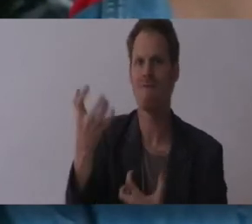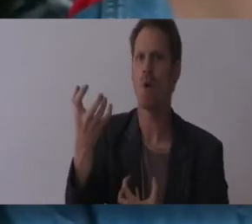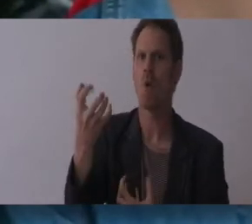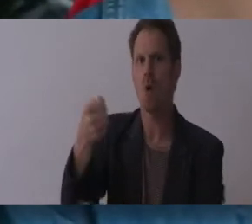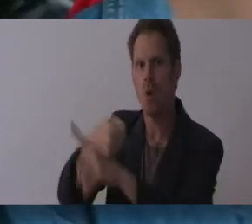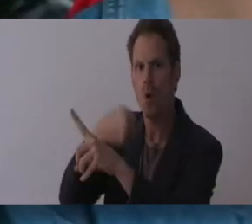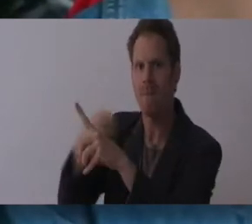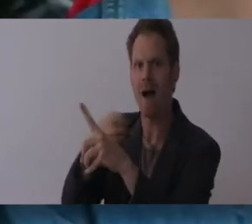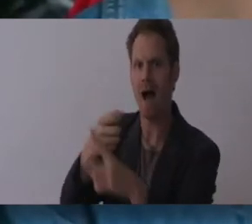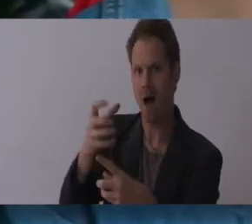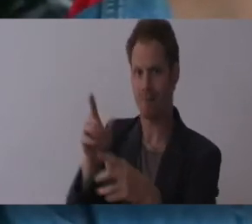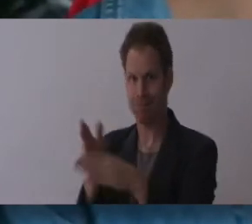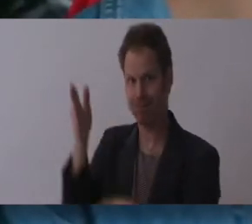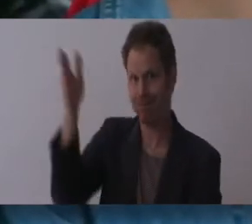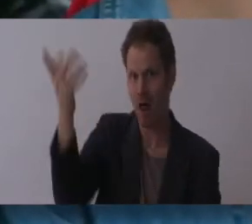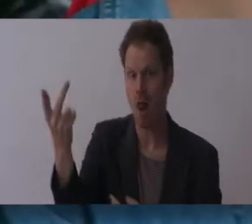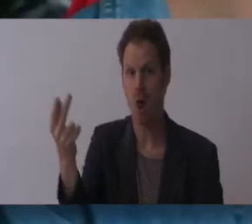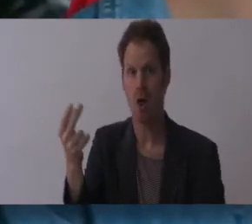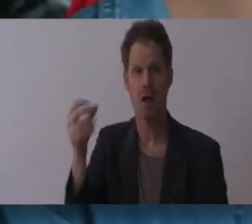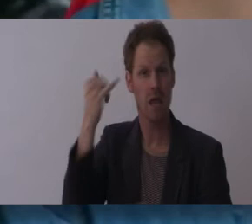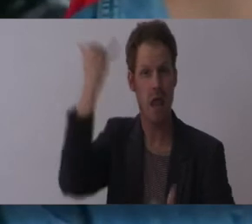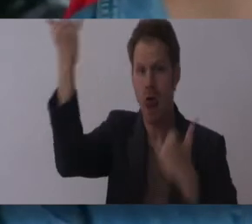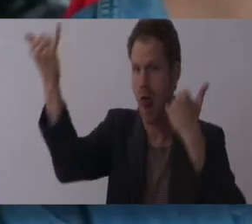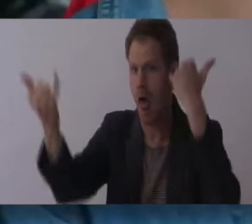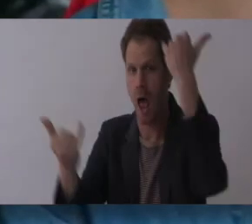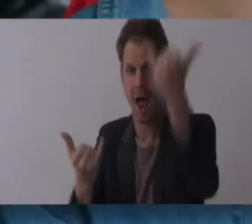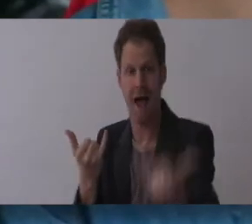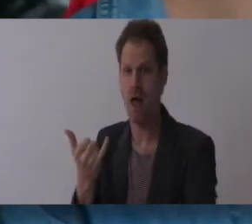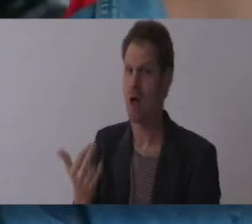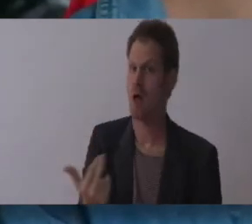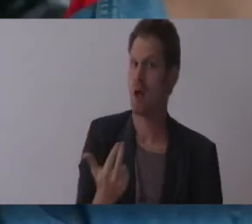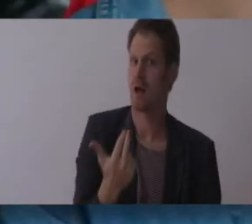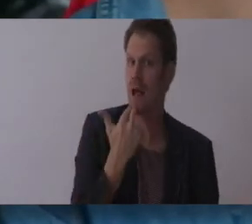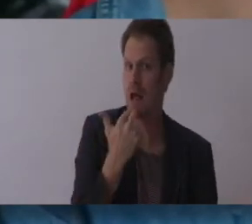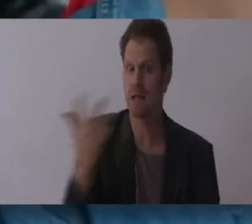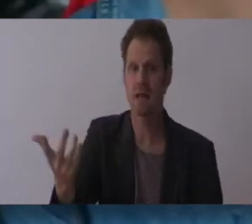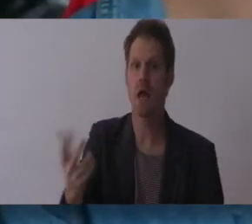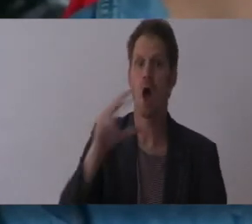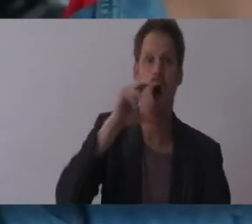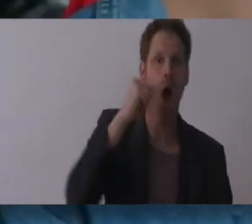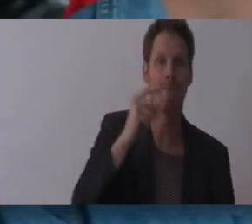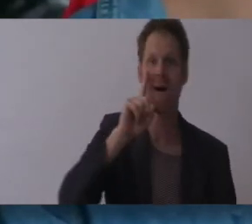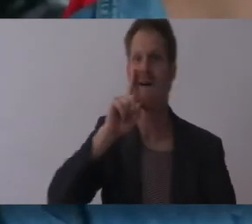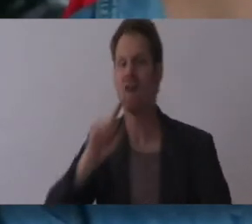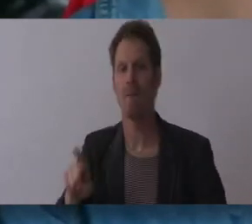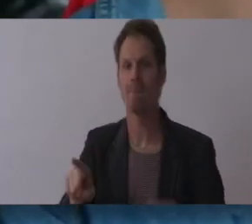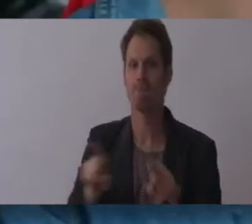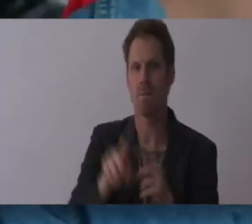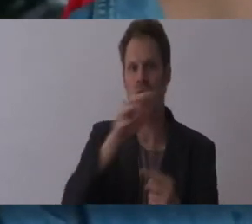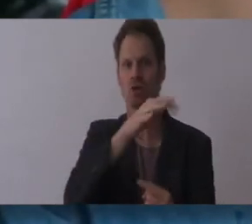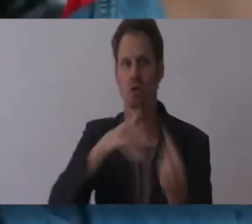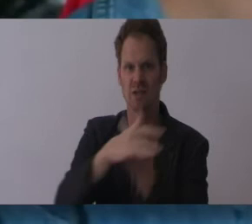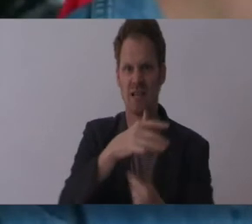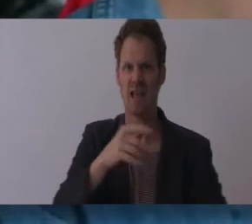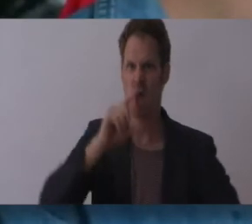le combat vers cette utopie, vers cet idéal d'égalité qui libère à femmes et hommes des carcans, des stéréotypes que la